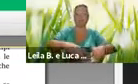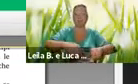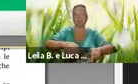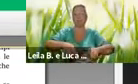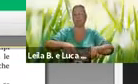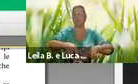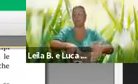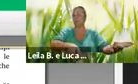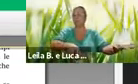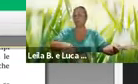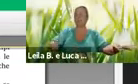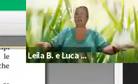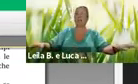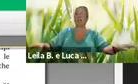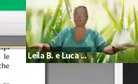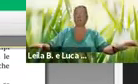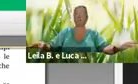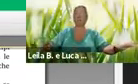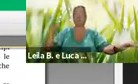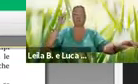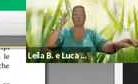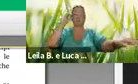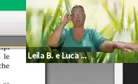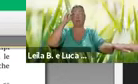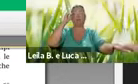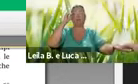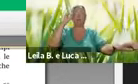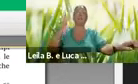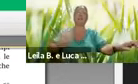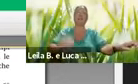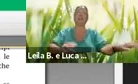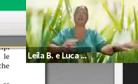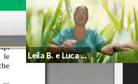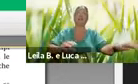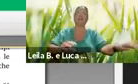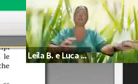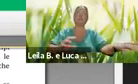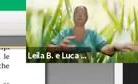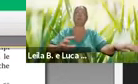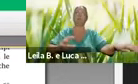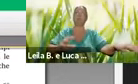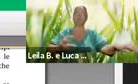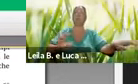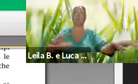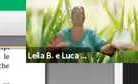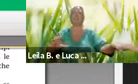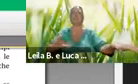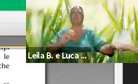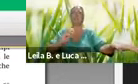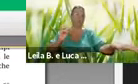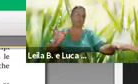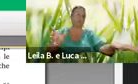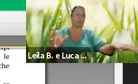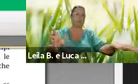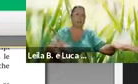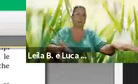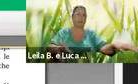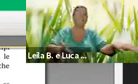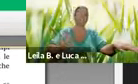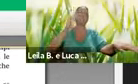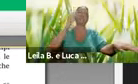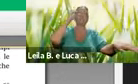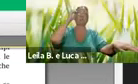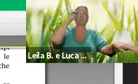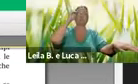fermiamoci un attimo con tutto questo ragionamento, perché non possiamo perdere tempo che dobbiamo